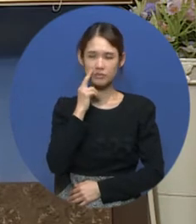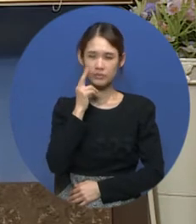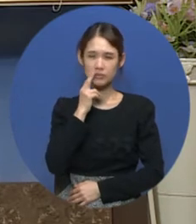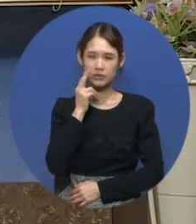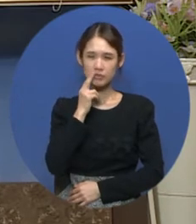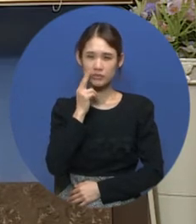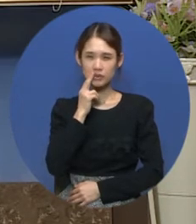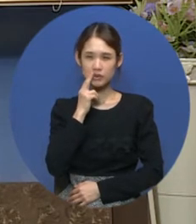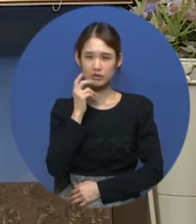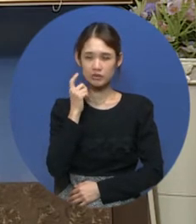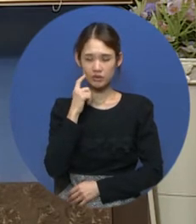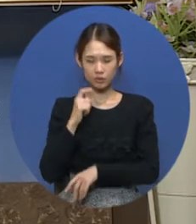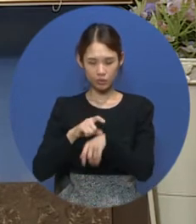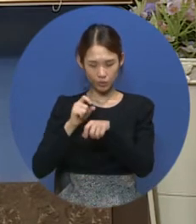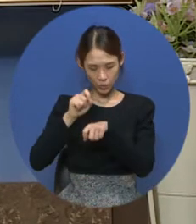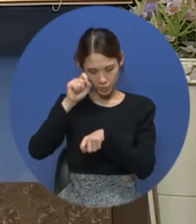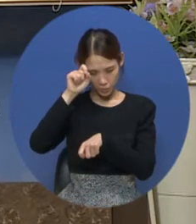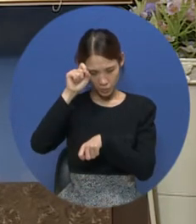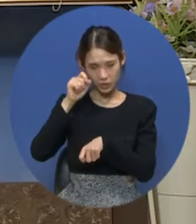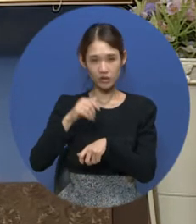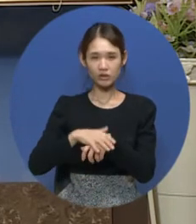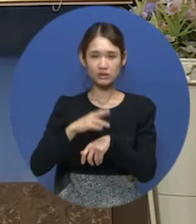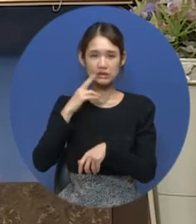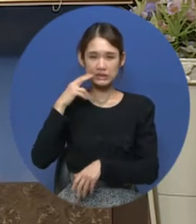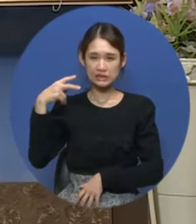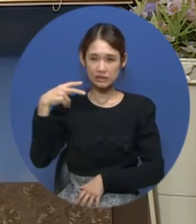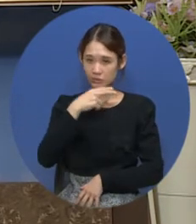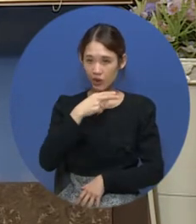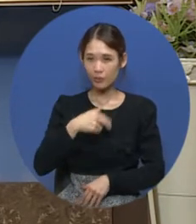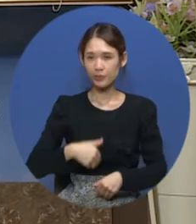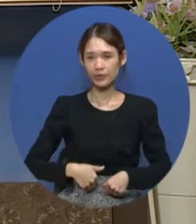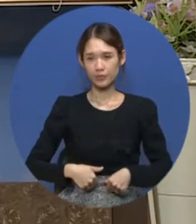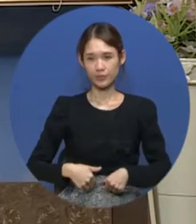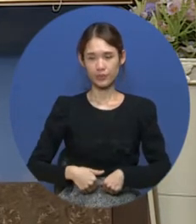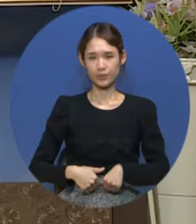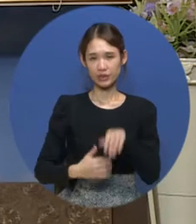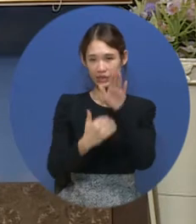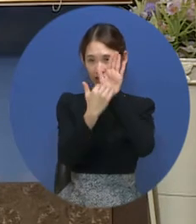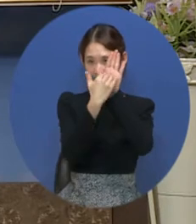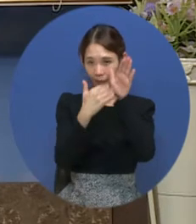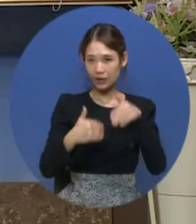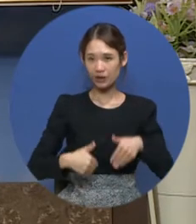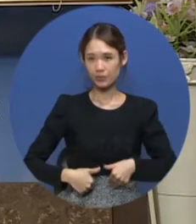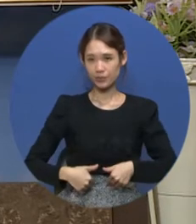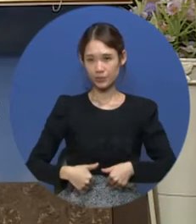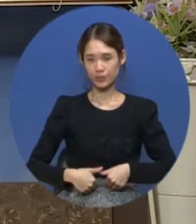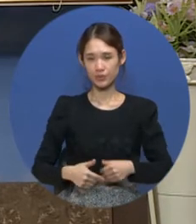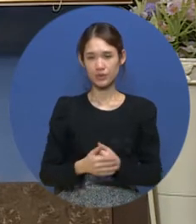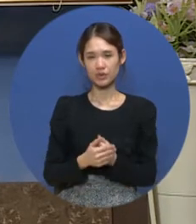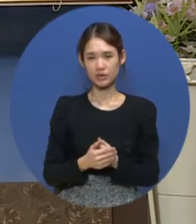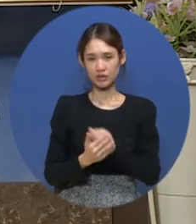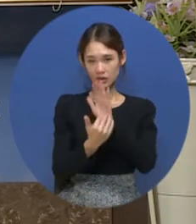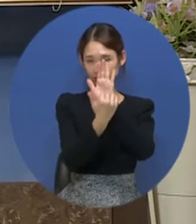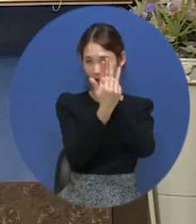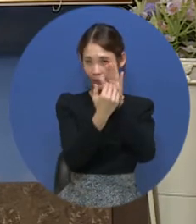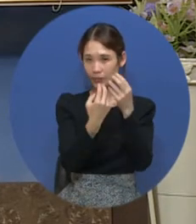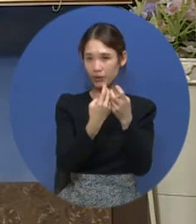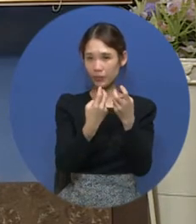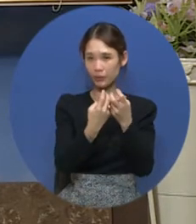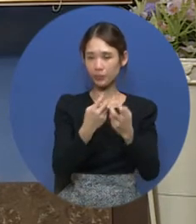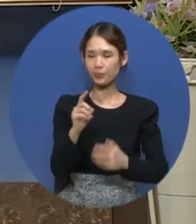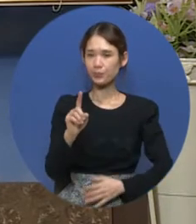담배를 오래 피신 분이라면 금연을 가 준다던지 하는 예방이 중요 할 것 같은데 예방하는 방법에는